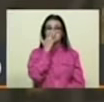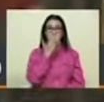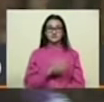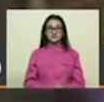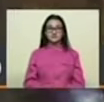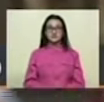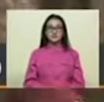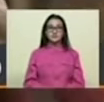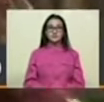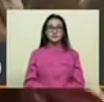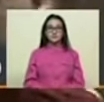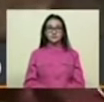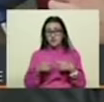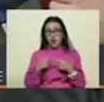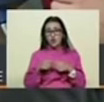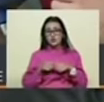Haft.